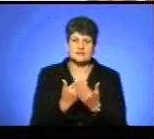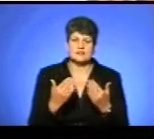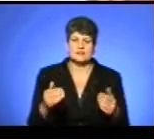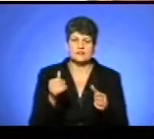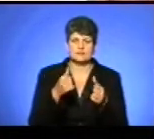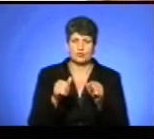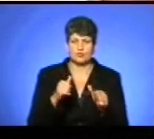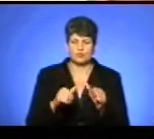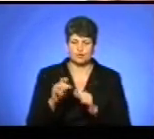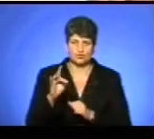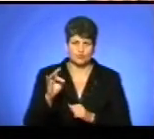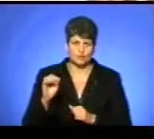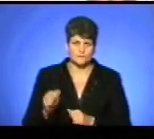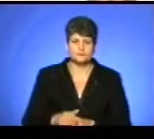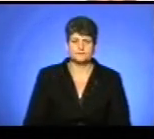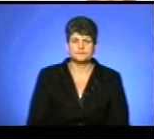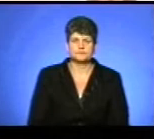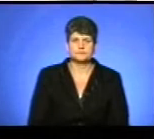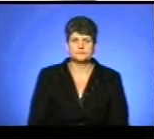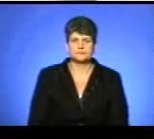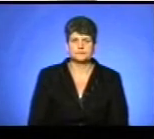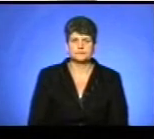новин Світлана Шумна, Богдан Кухарський. Запрошую.